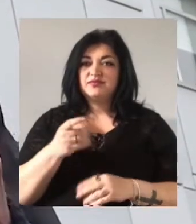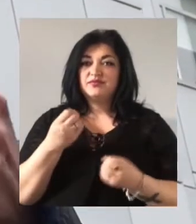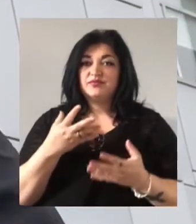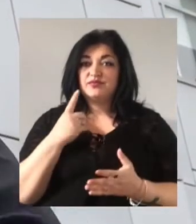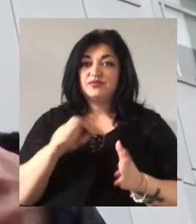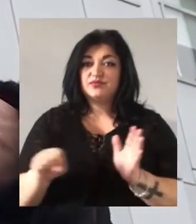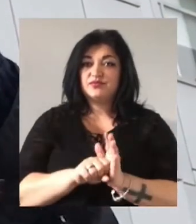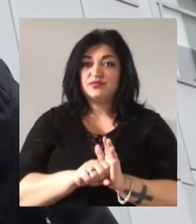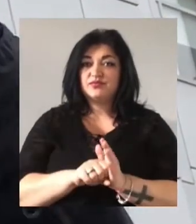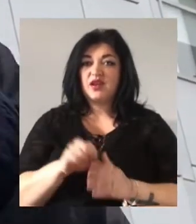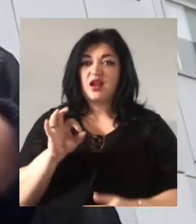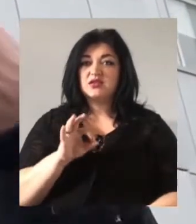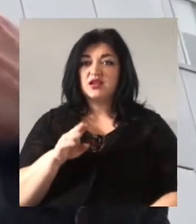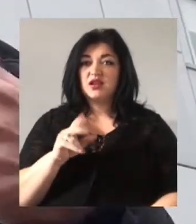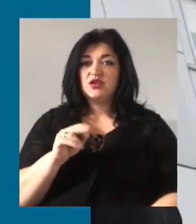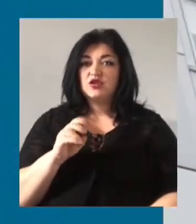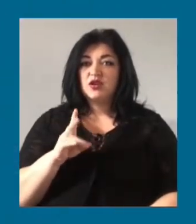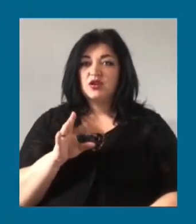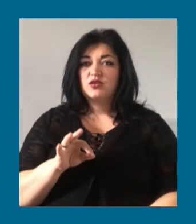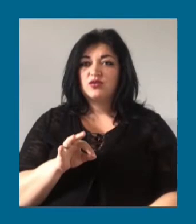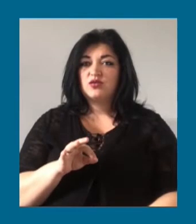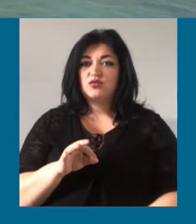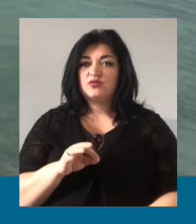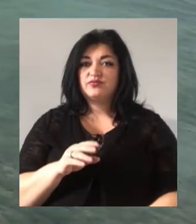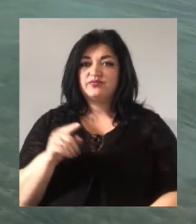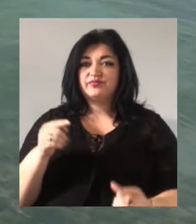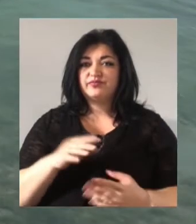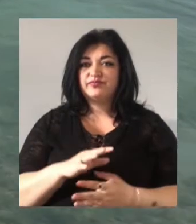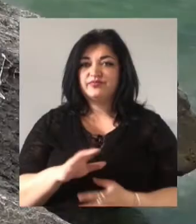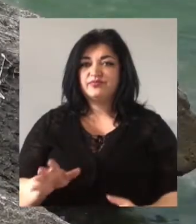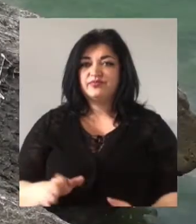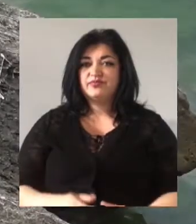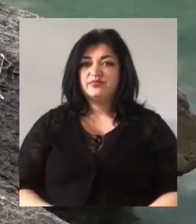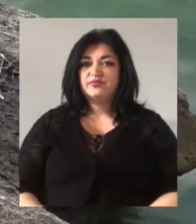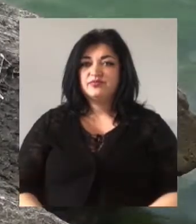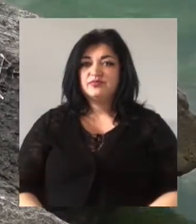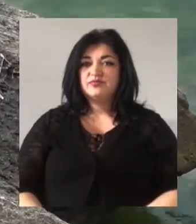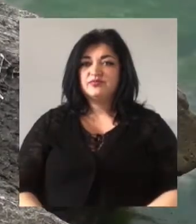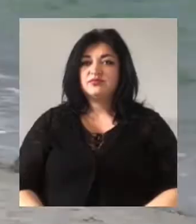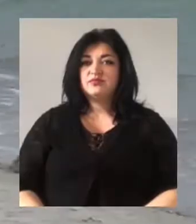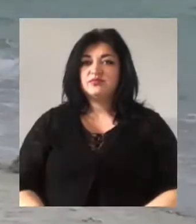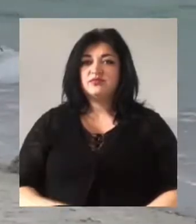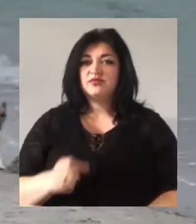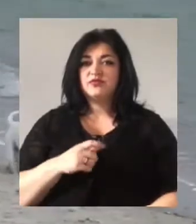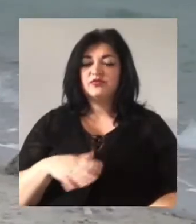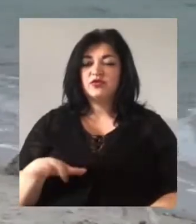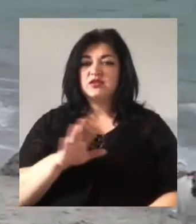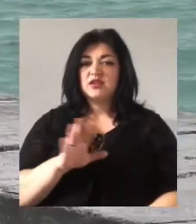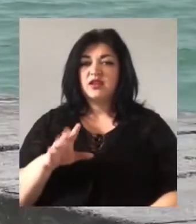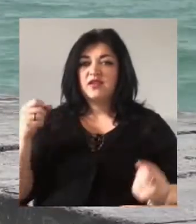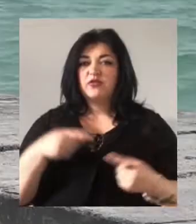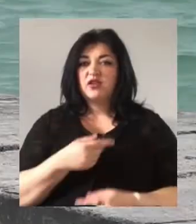Олександр Ткаченко поубивав кінематографіста в Одесі. Морська вода в Одесі не відповідає санітарним нормам.